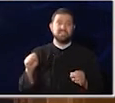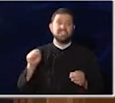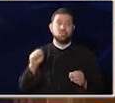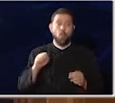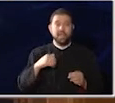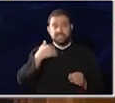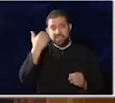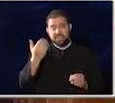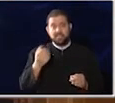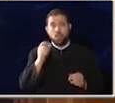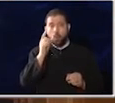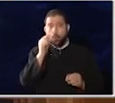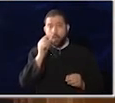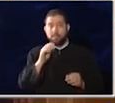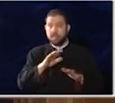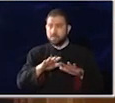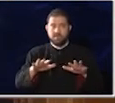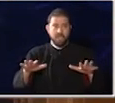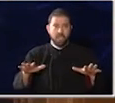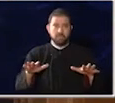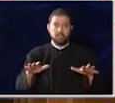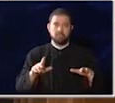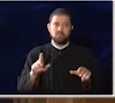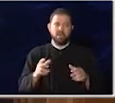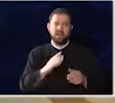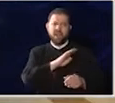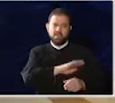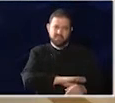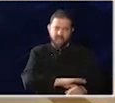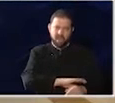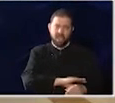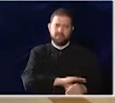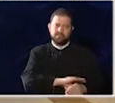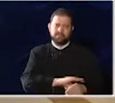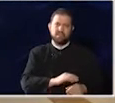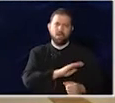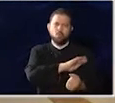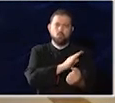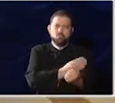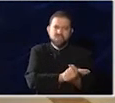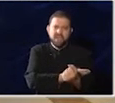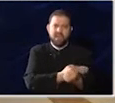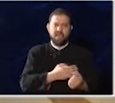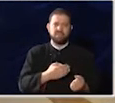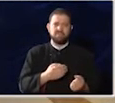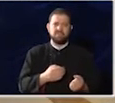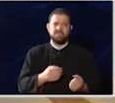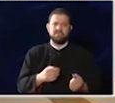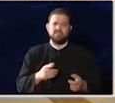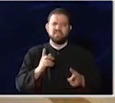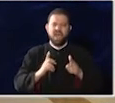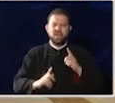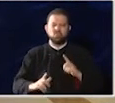Există situații când oamenii își pierd nu neapărat răbdarea sau știu eu, puterea